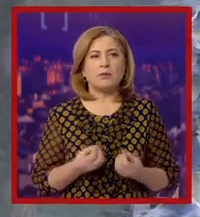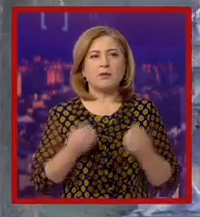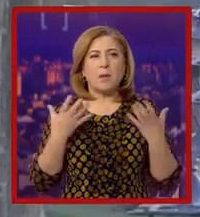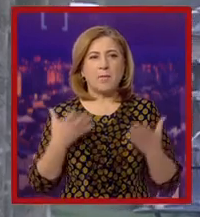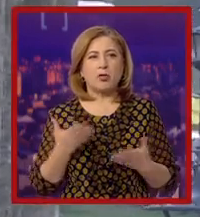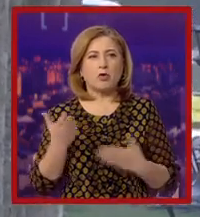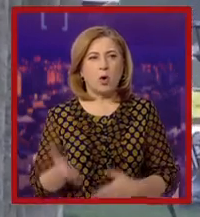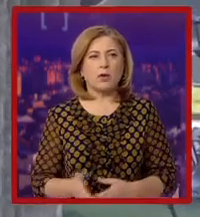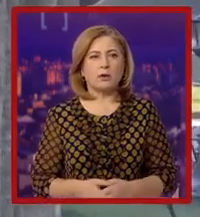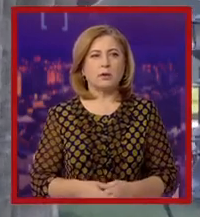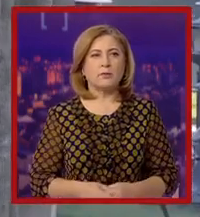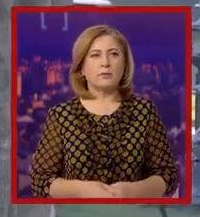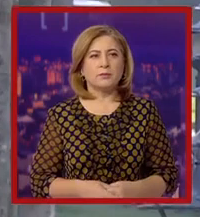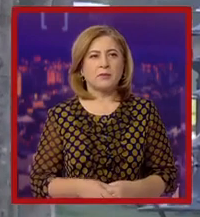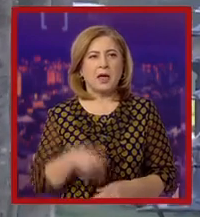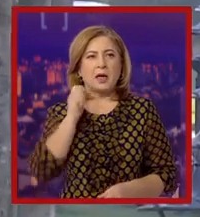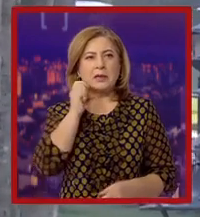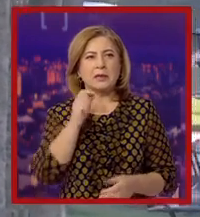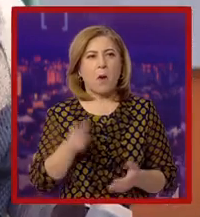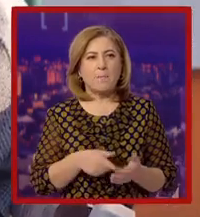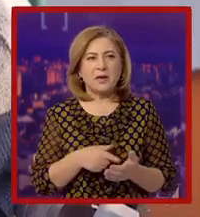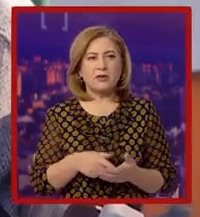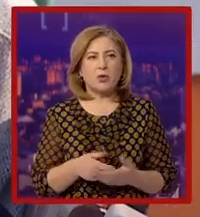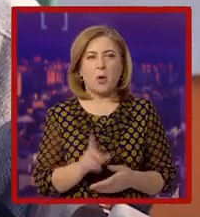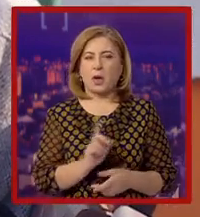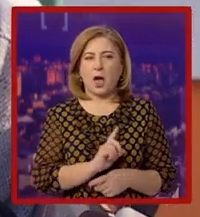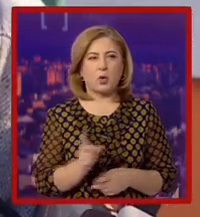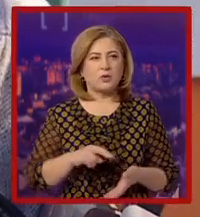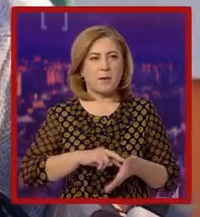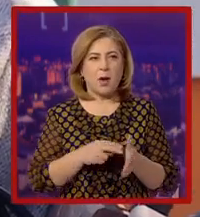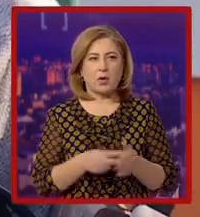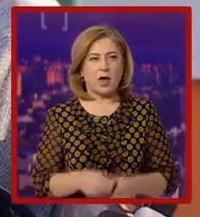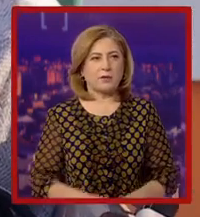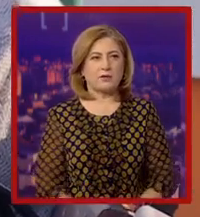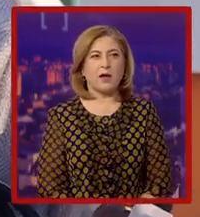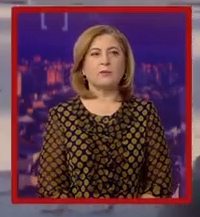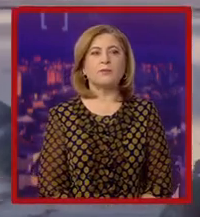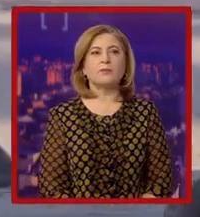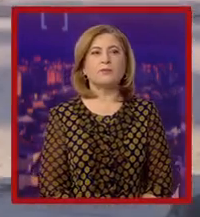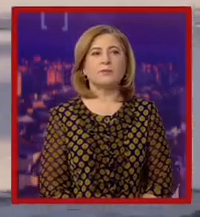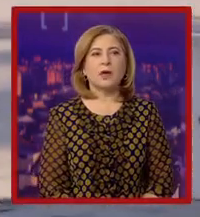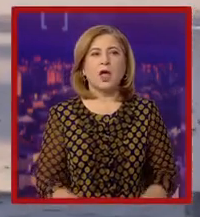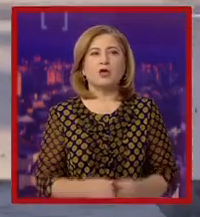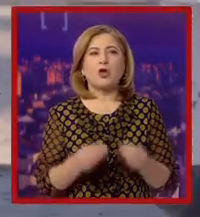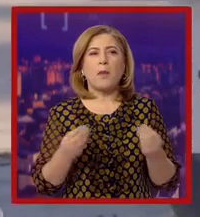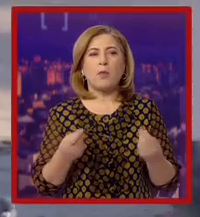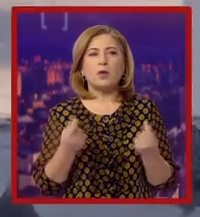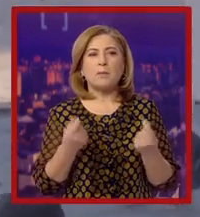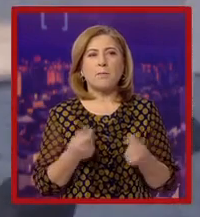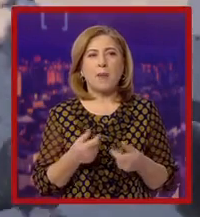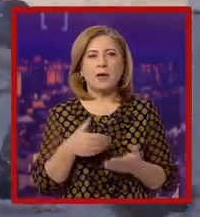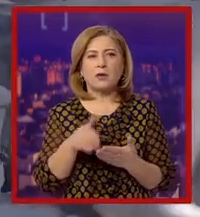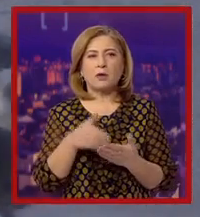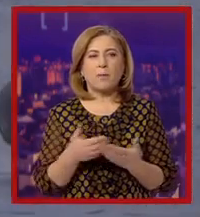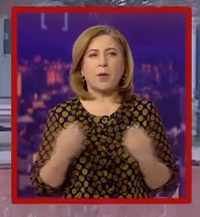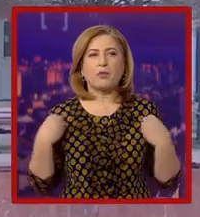în totalitate, ziua pensionarului, care nu s-a mai, persoanelor de vârsta a treia, care nu s-a mai organizat. Cei mai mulți bani s-au dus pe echipamente